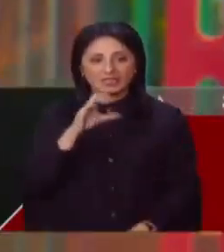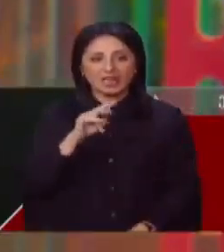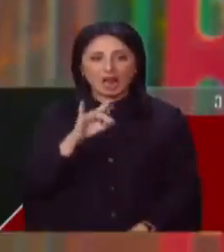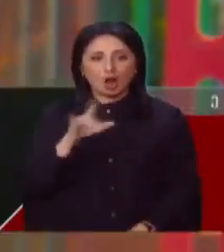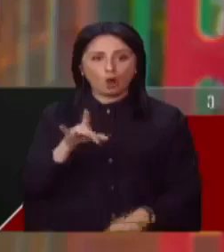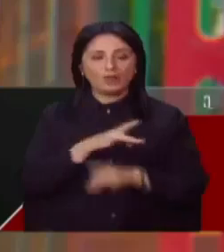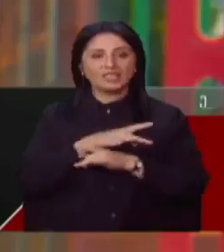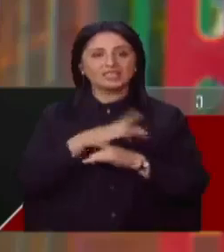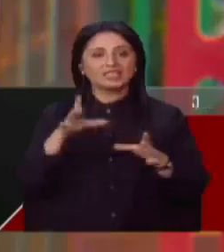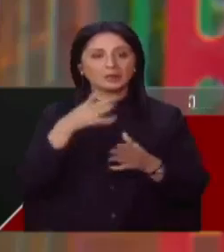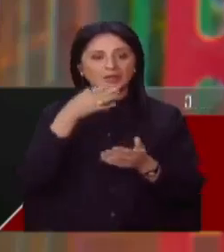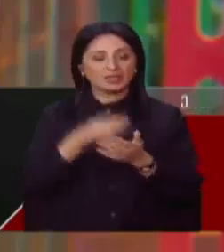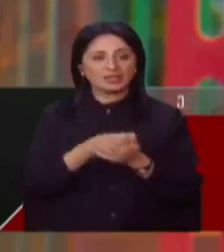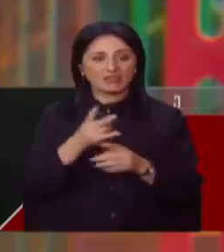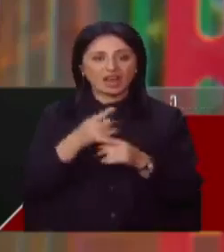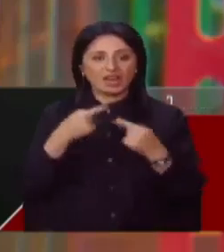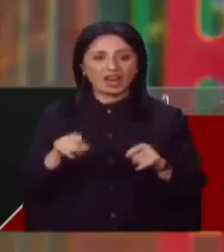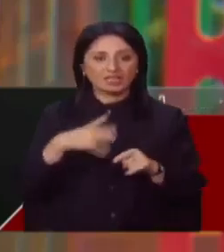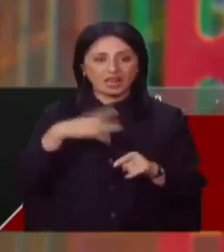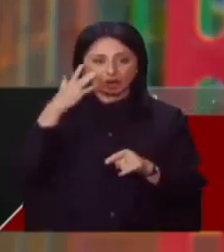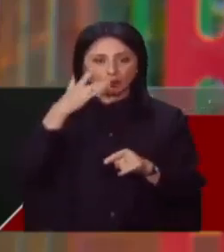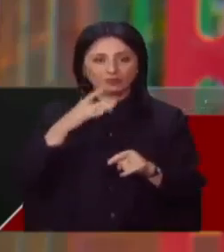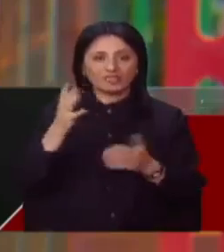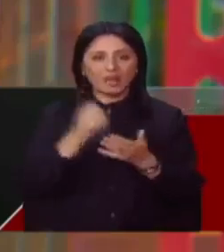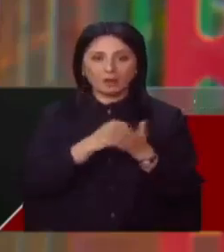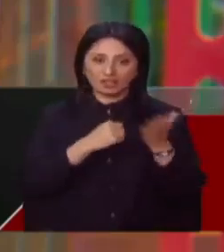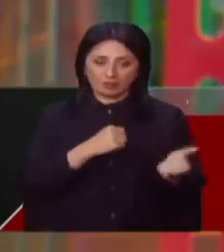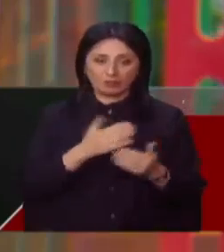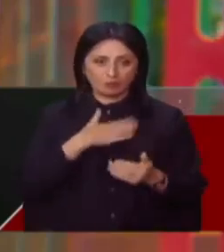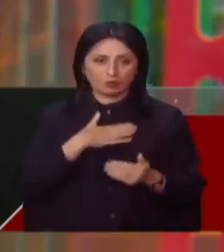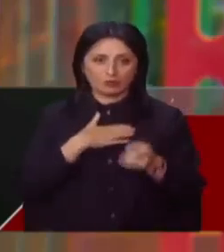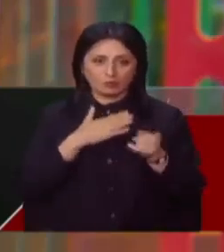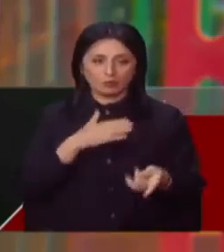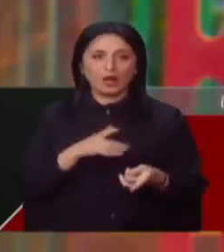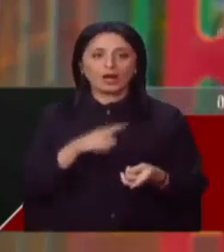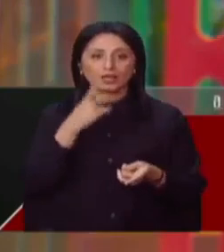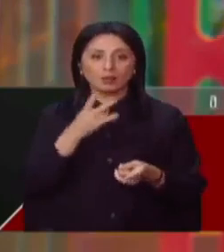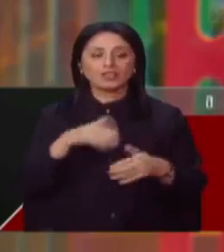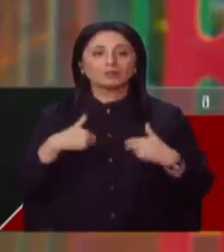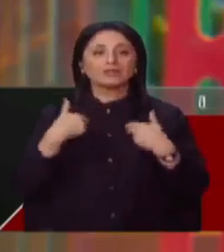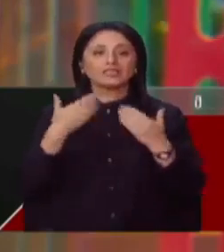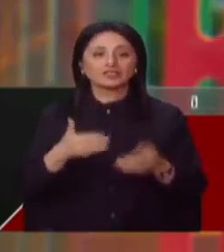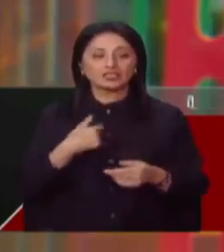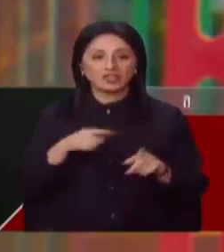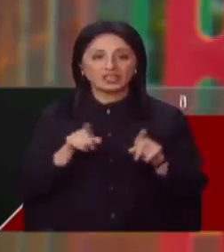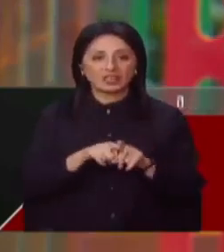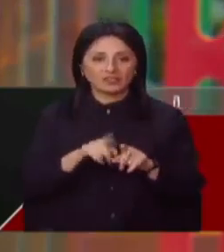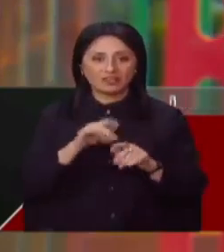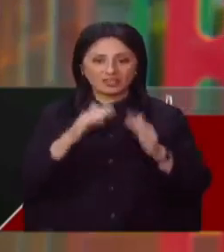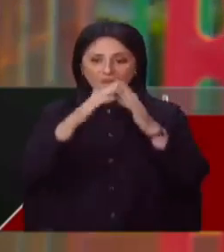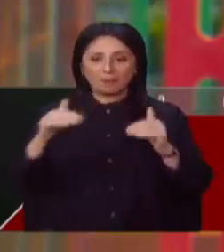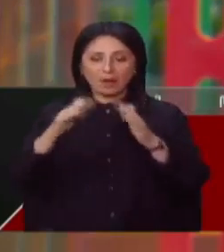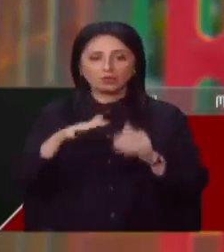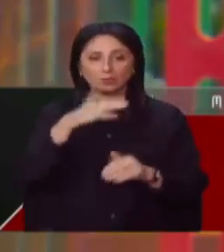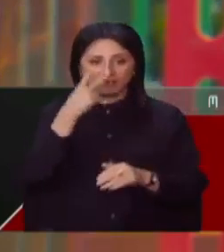ზურაბიშვილი იზეიმებს თავის რადიკალებთან ქართული ოცნების გამარჯვებას. ეს რა თქმა უნდა მისასალმებელია. ჩვენ ასეთი ფანჩატურები ბევრი